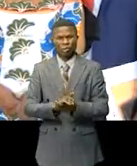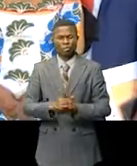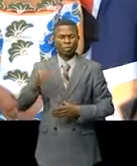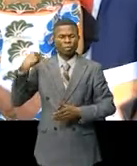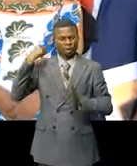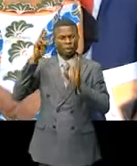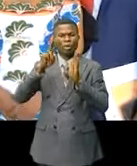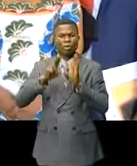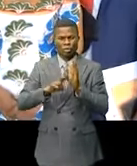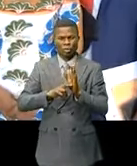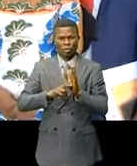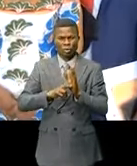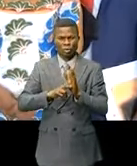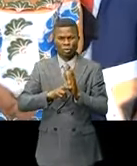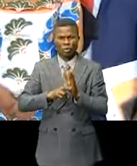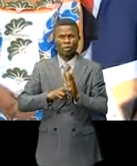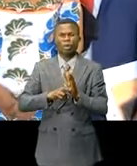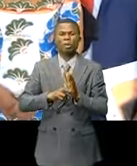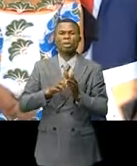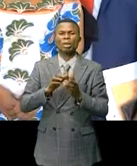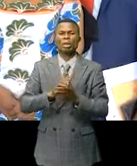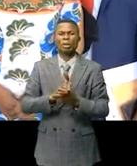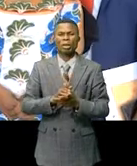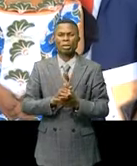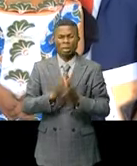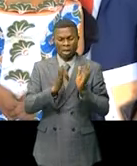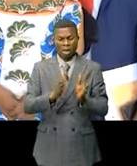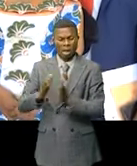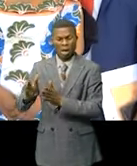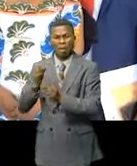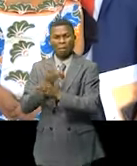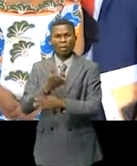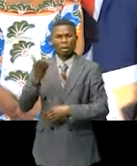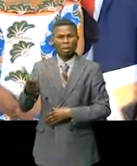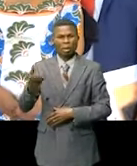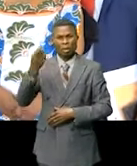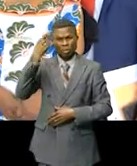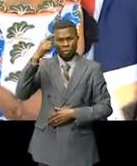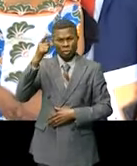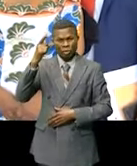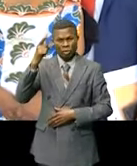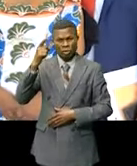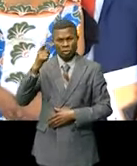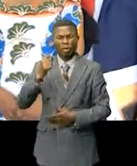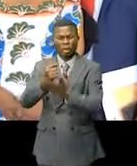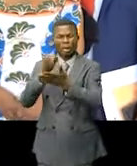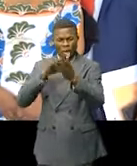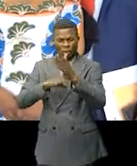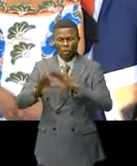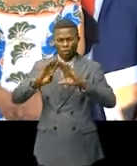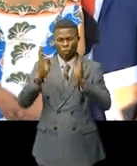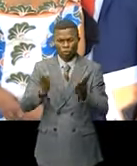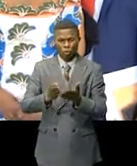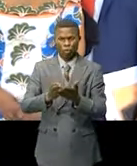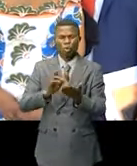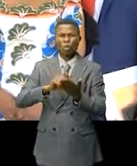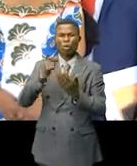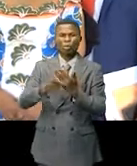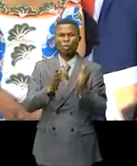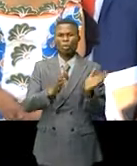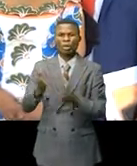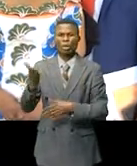gouvernement a déjà pris des dispositions pour pouvoir nous insérer dans tout ce qui a été pris